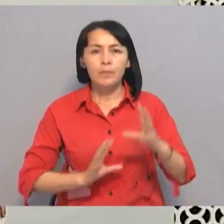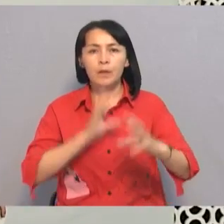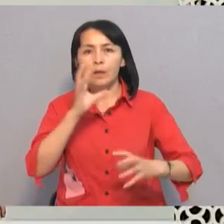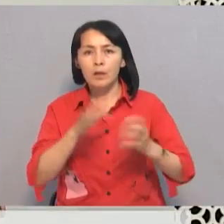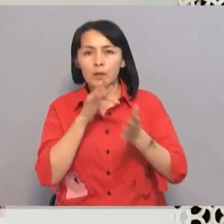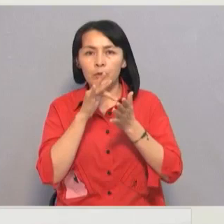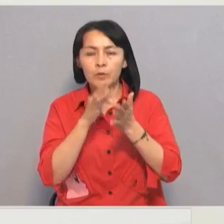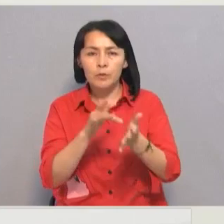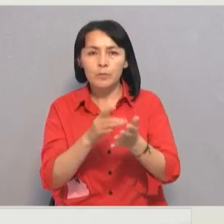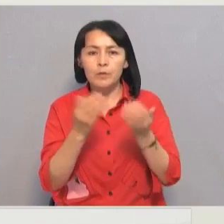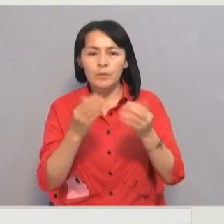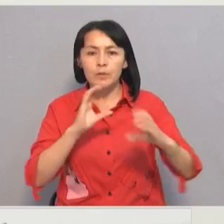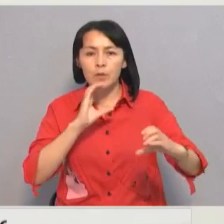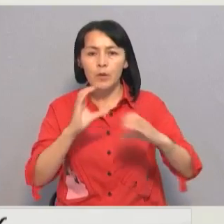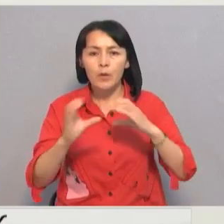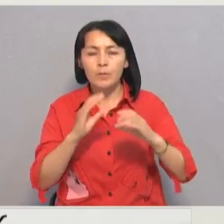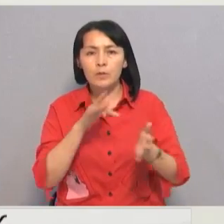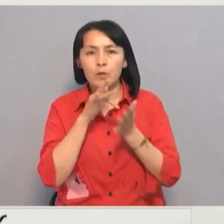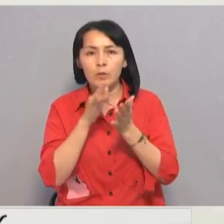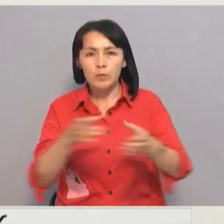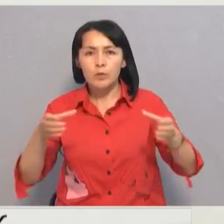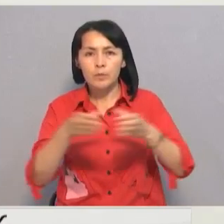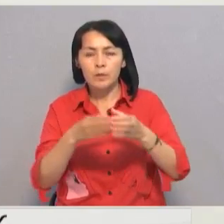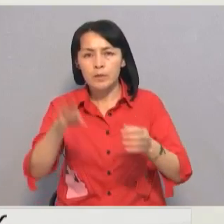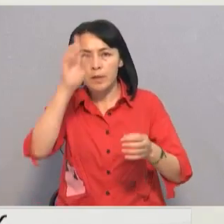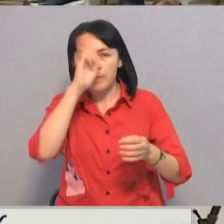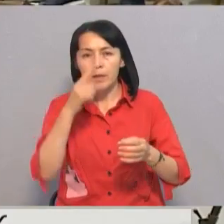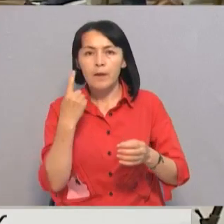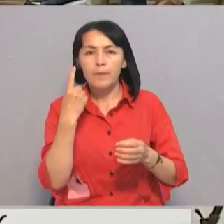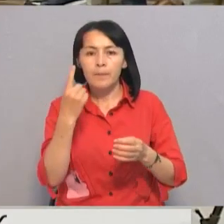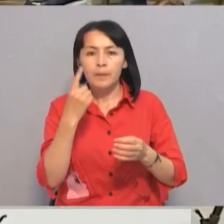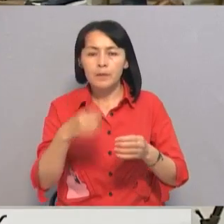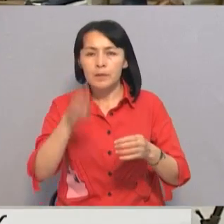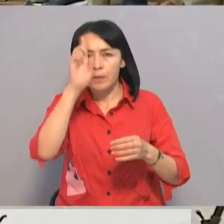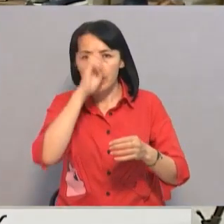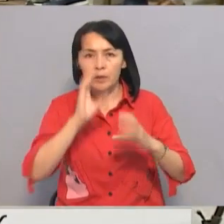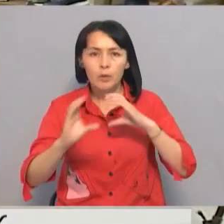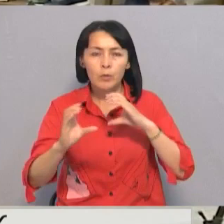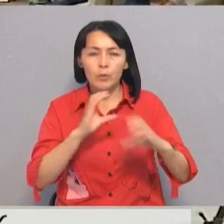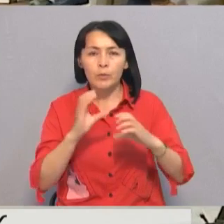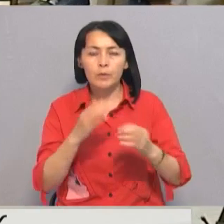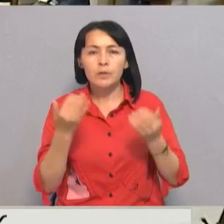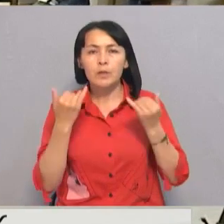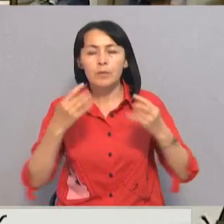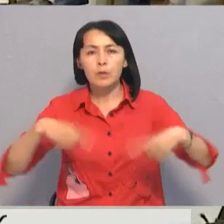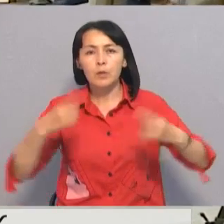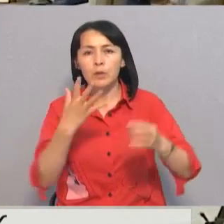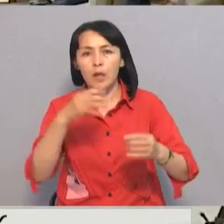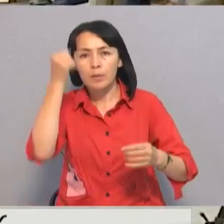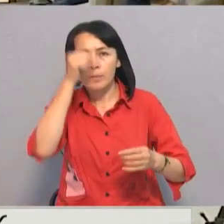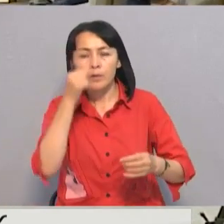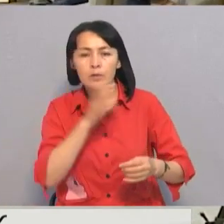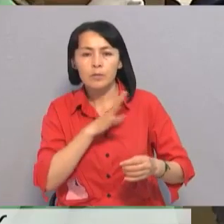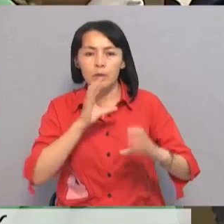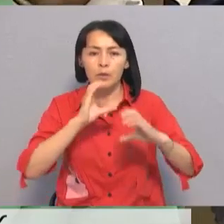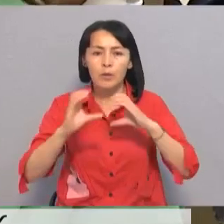Халықаралық туризм және меймандостық университеті туризм саласындағы еліміздегі алғашқы бейінді мемлекеттік университет. Биыл құрылғанына 5 жыл толып